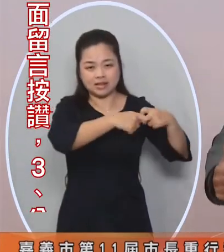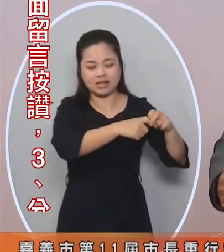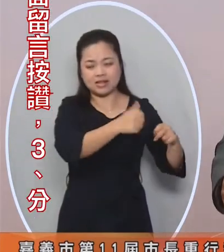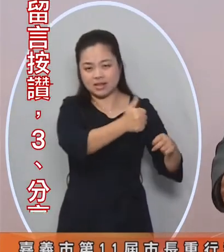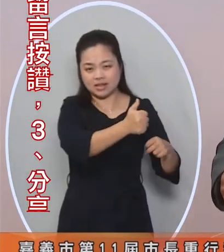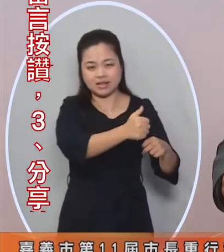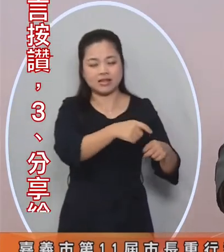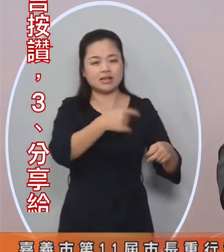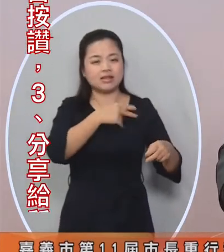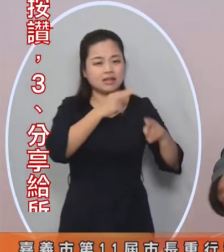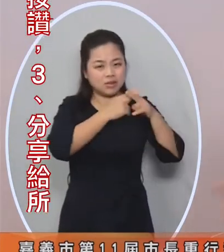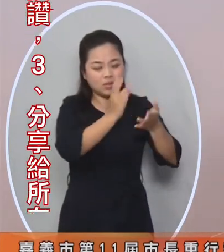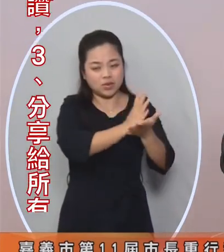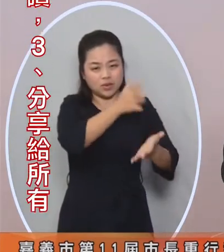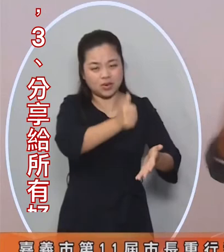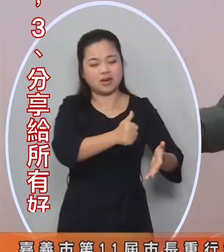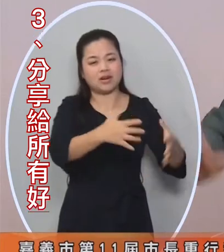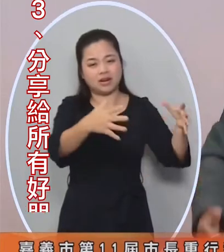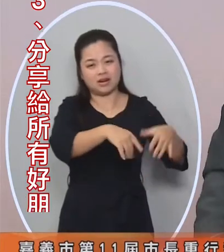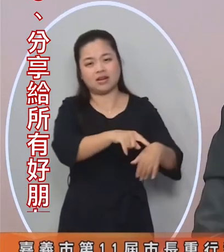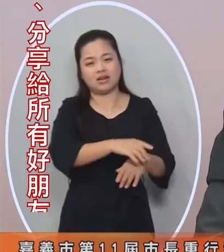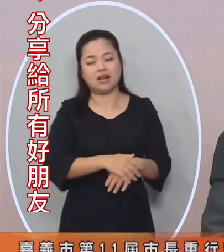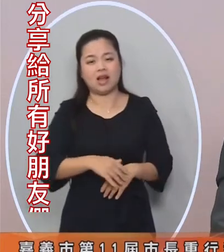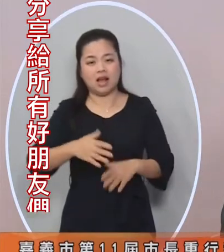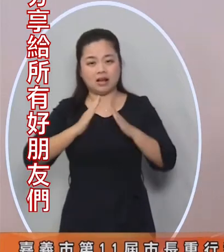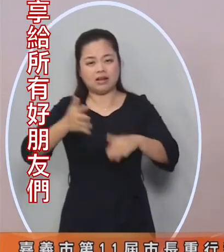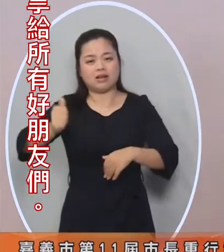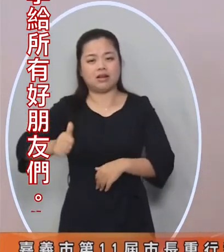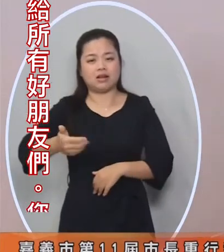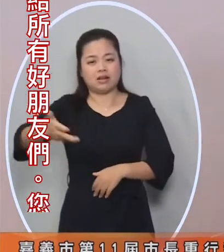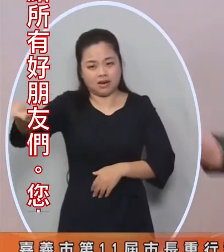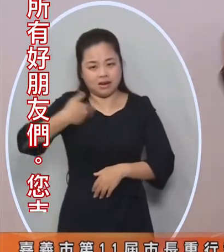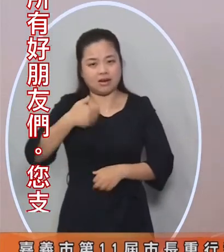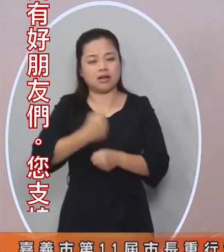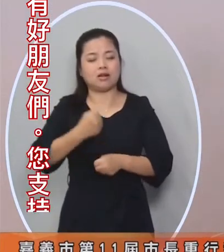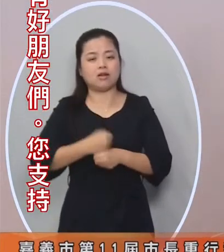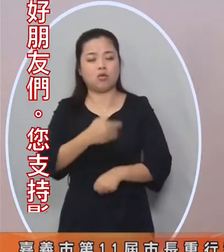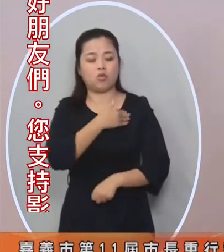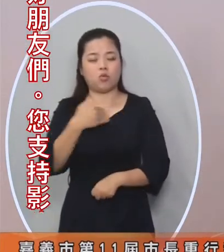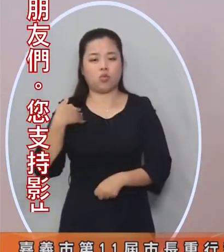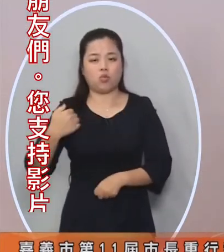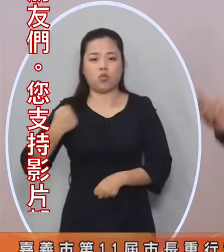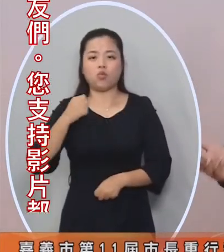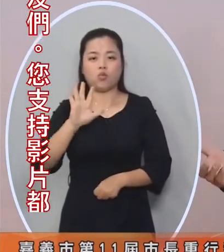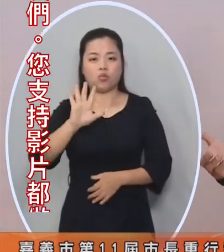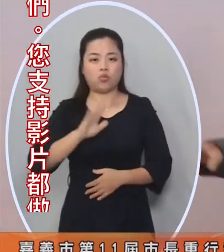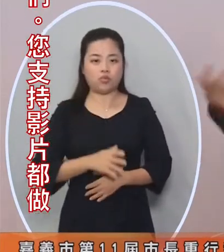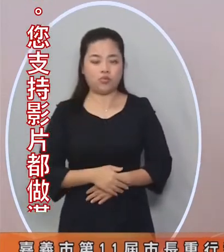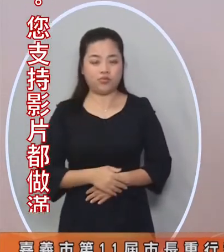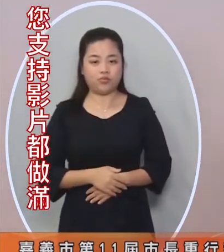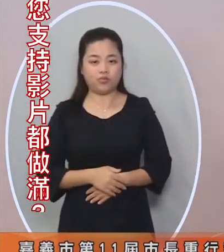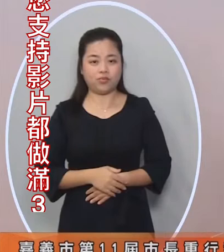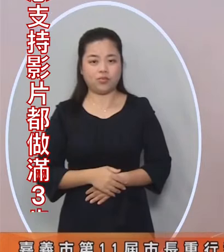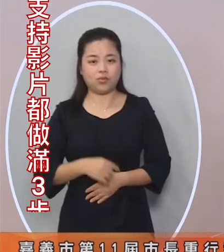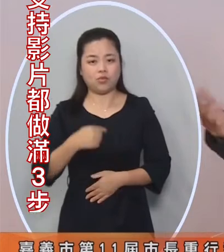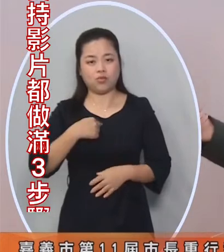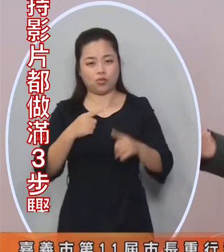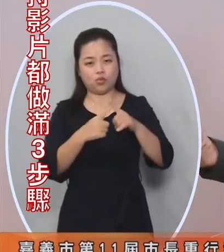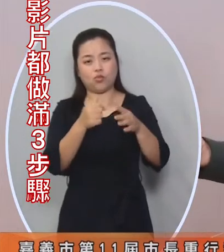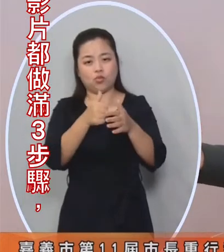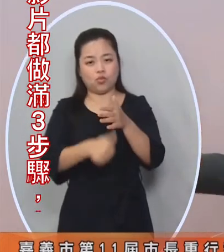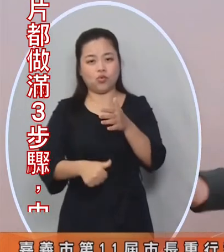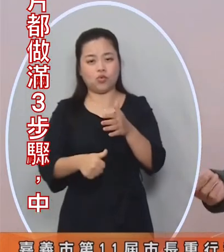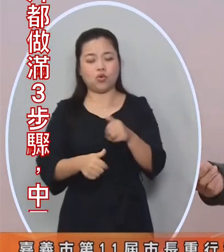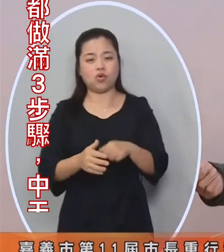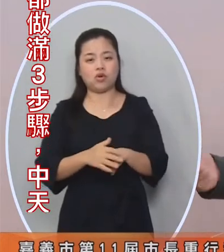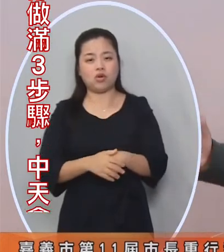长尔。啊！我市长好做啊，我有能力好做啊。啊！我的人生